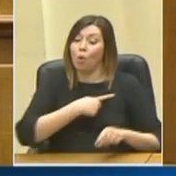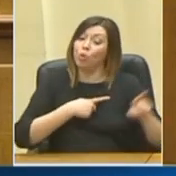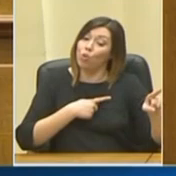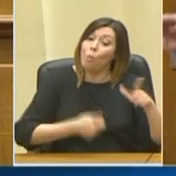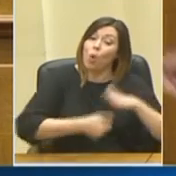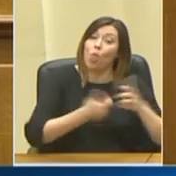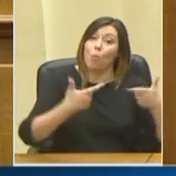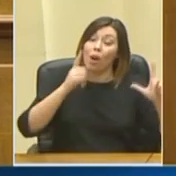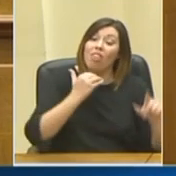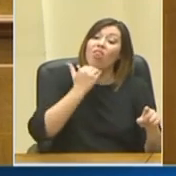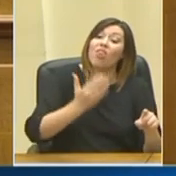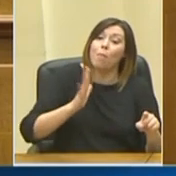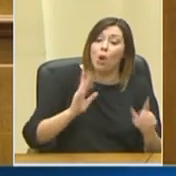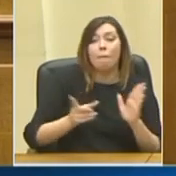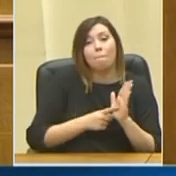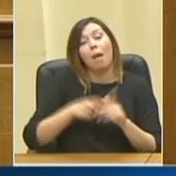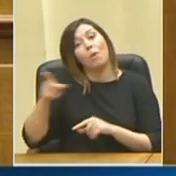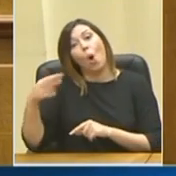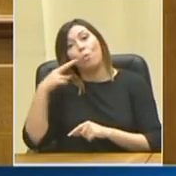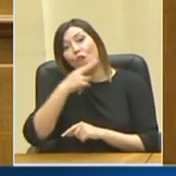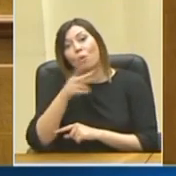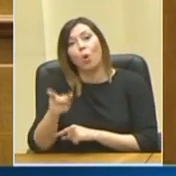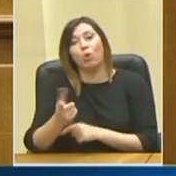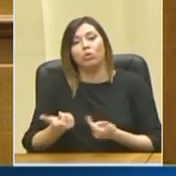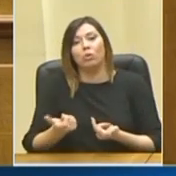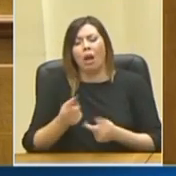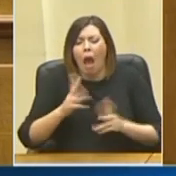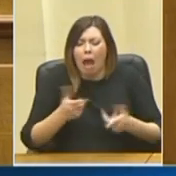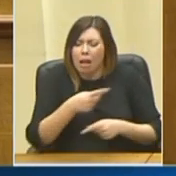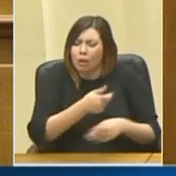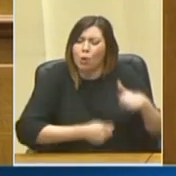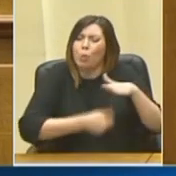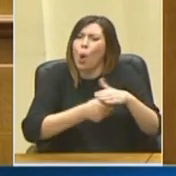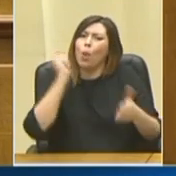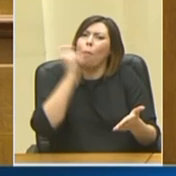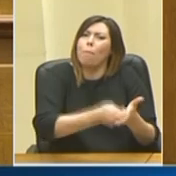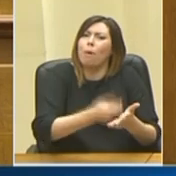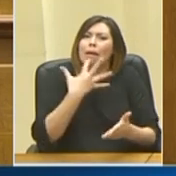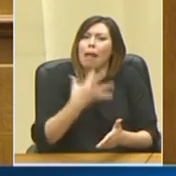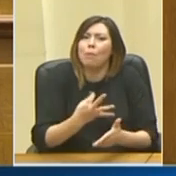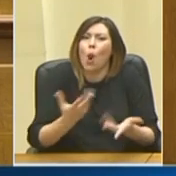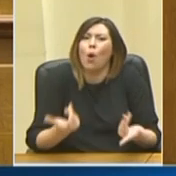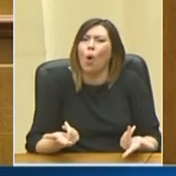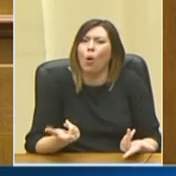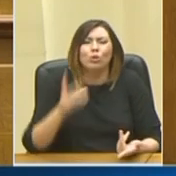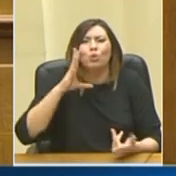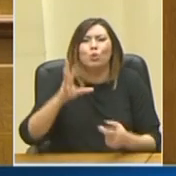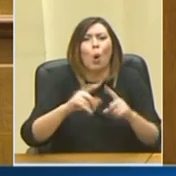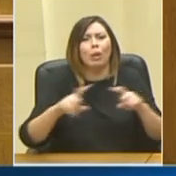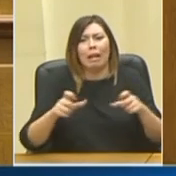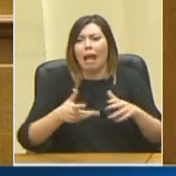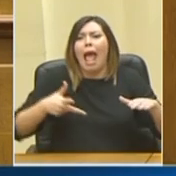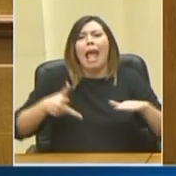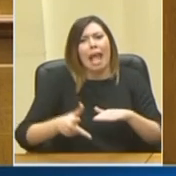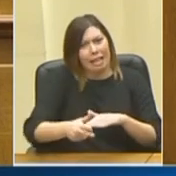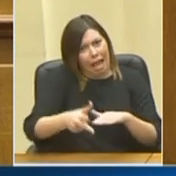Παυλόπουλος, πρέπει ο Πρωθυπουργός. Άρα τον Πρόεδρο τι τον πληρώνουμε, για να κόβει κορδέλες? Δεν το